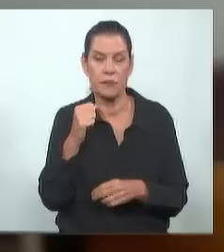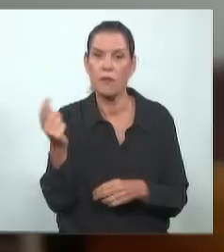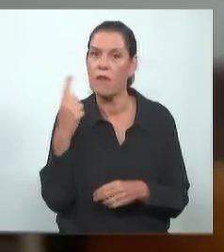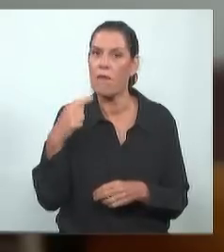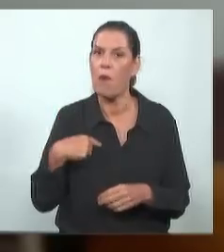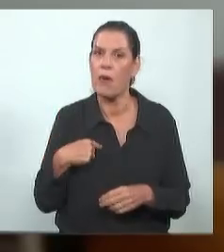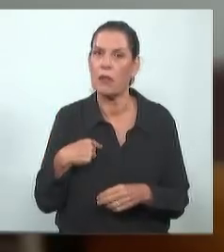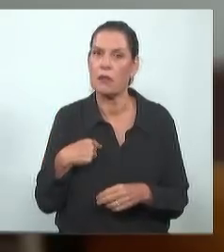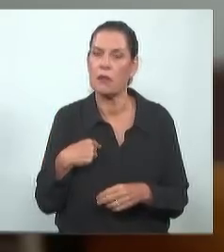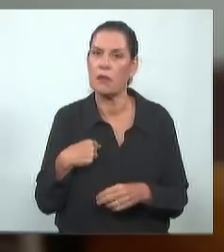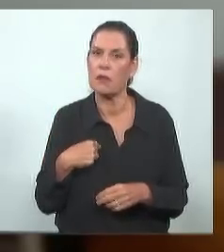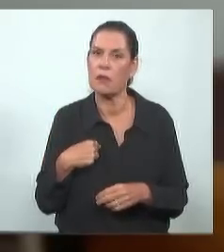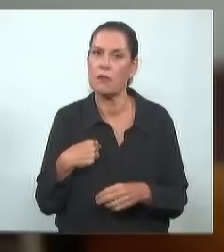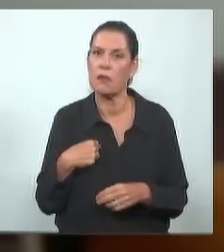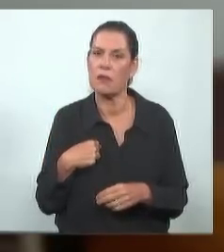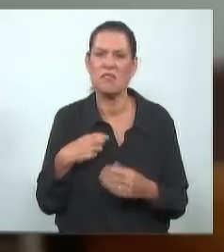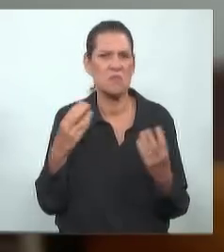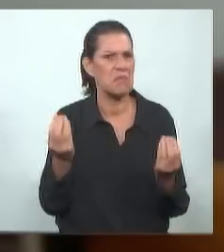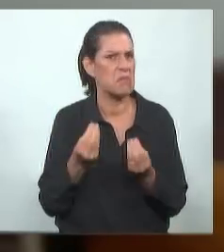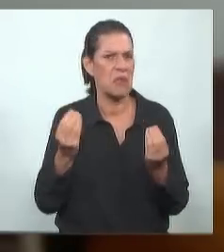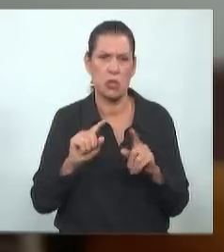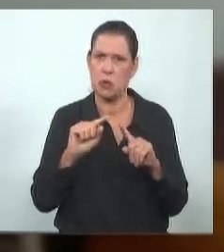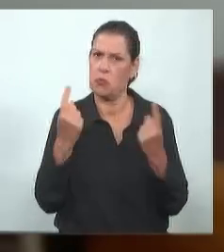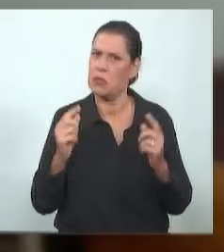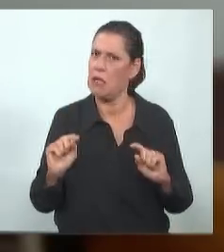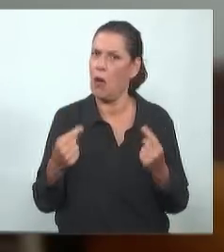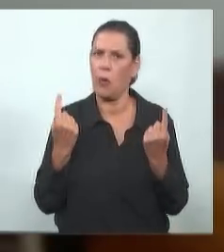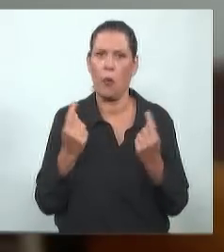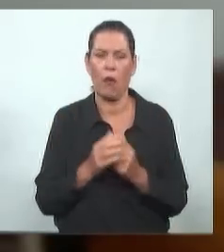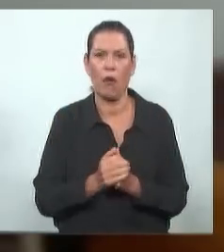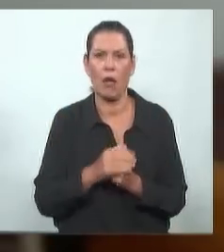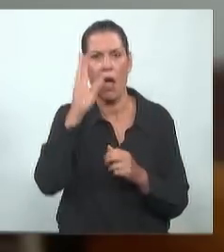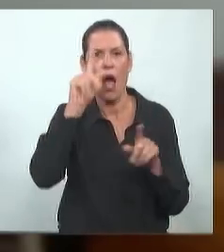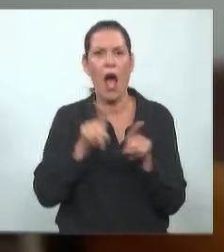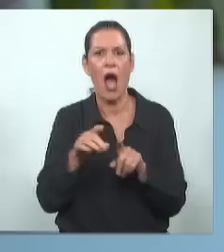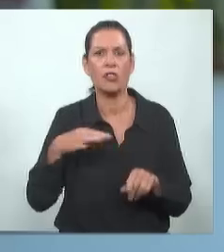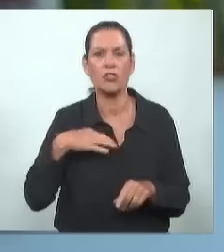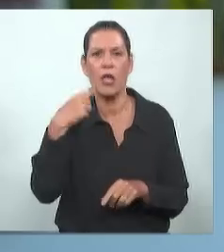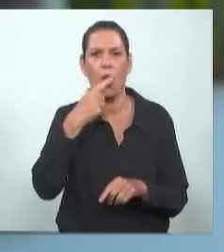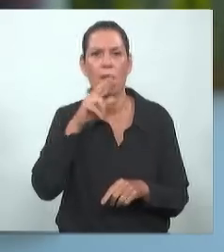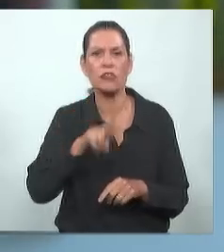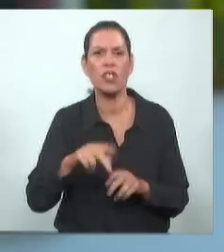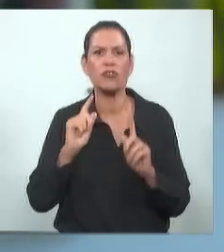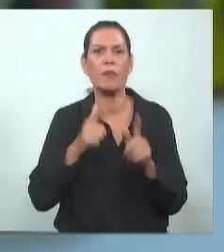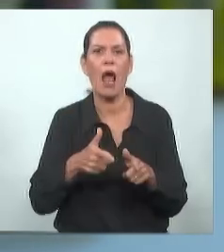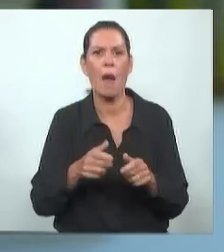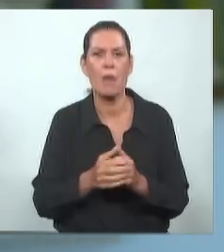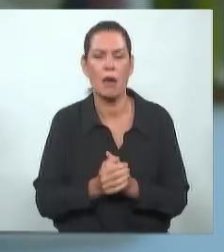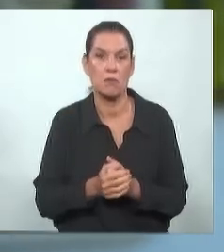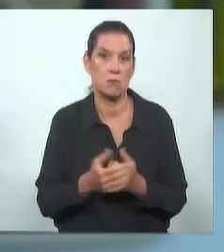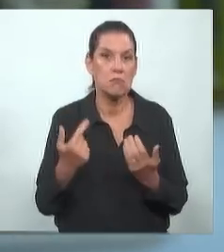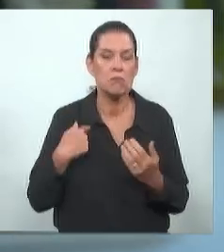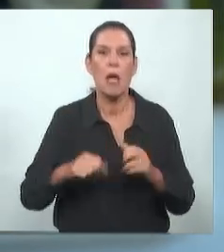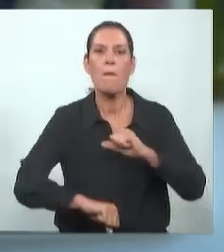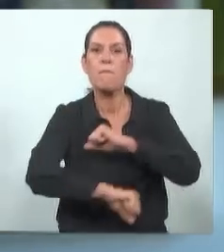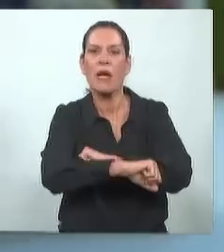לי, משהו מוזר קורה, ואח שלי אומר שבבי-בי-סי אומרים שיש מלחמה. יצאנו למרפסת